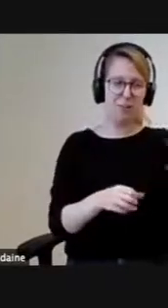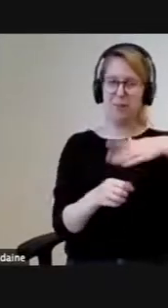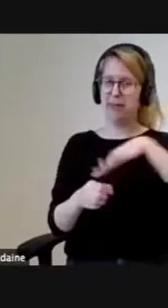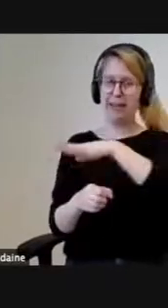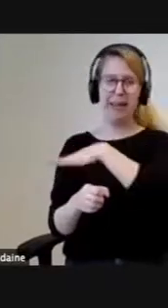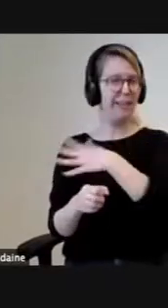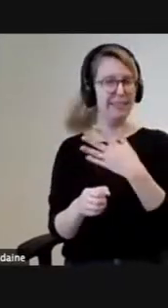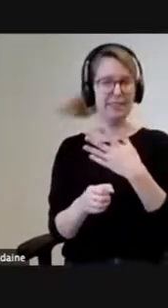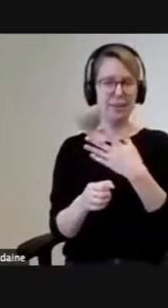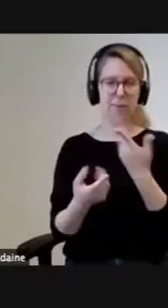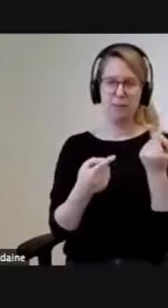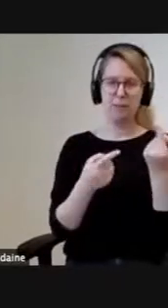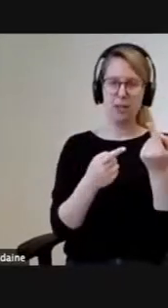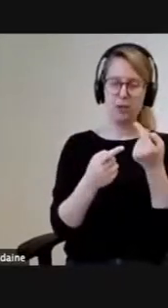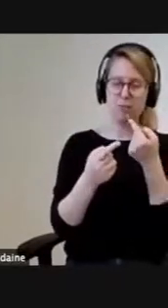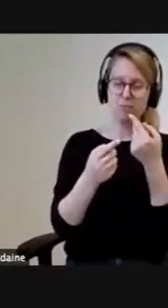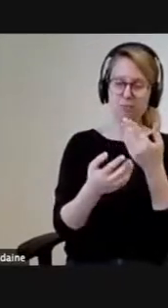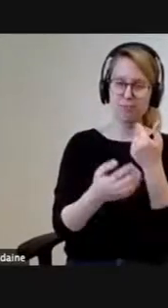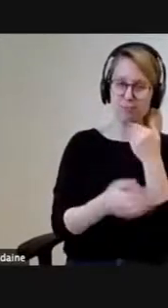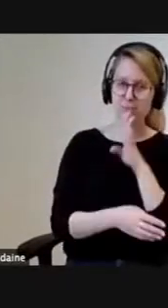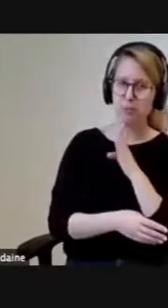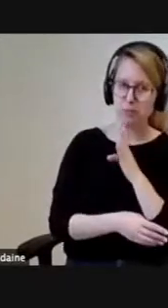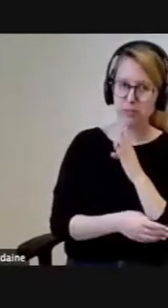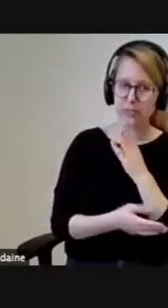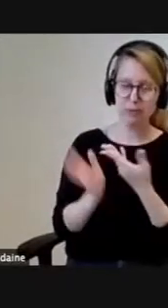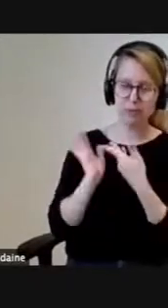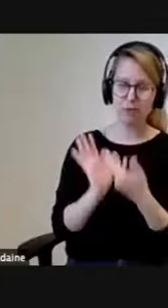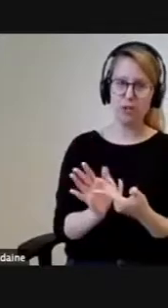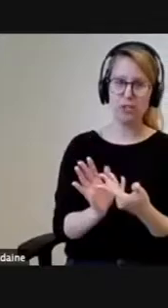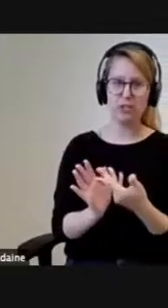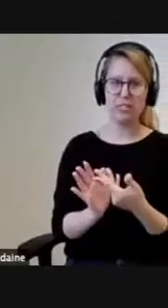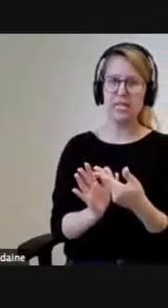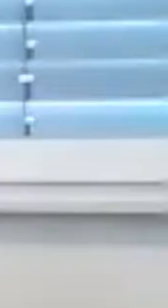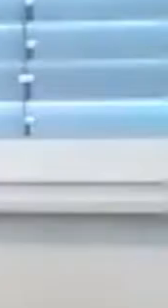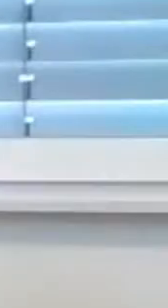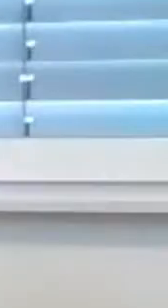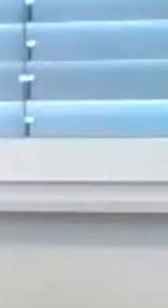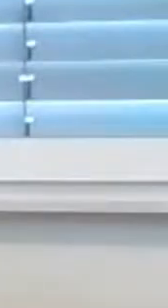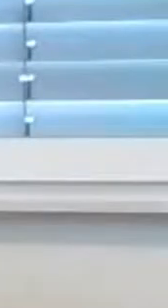j'espère, sera utile pour vous. Je vais maintenant